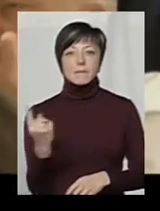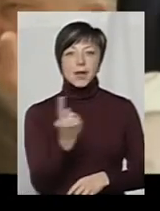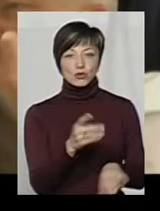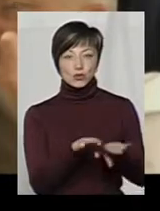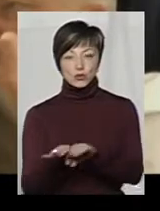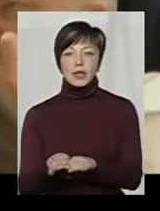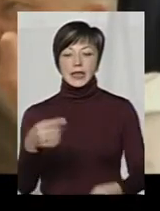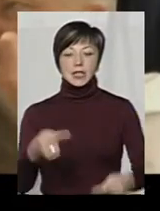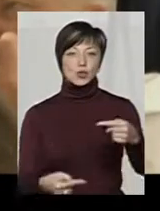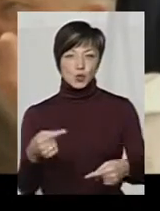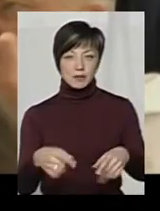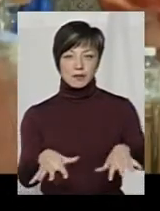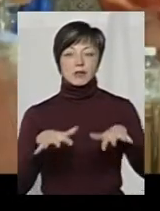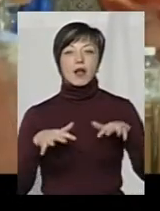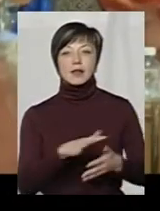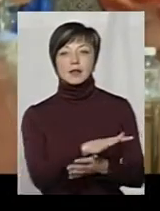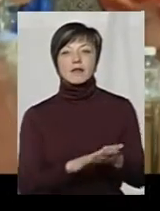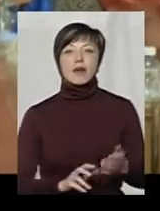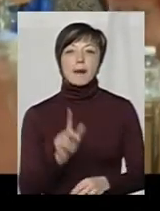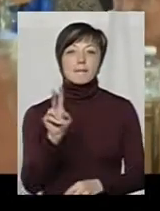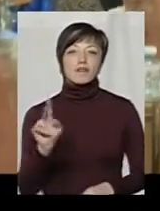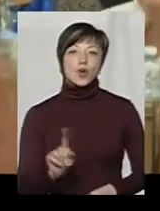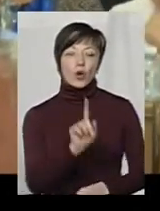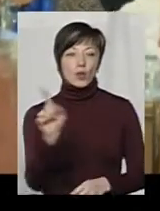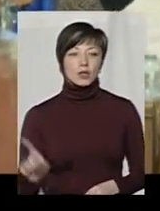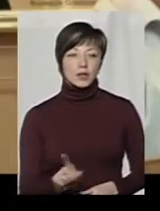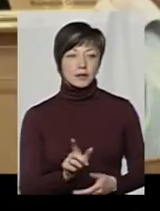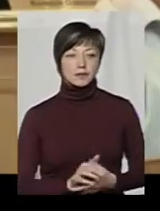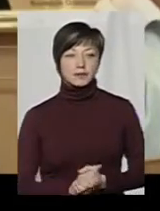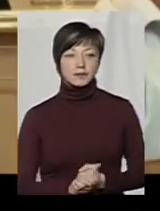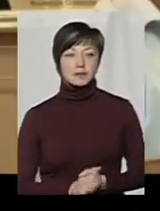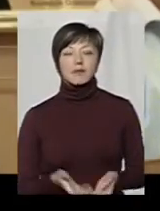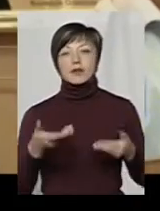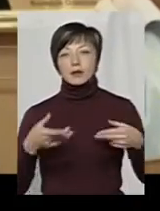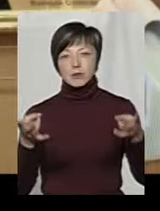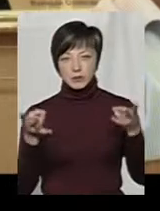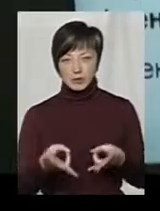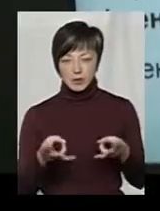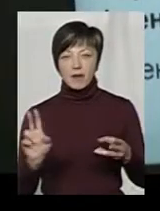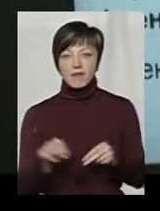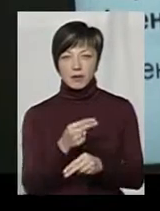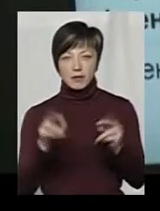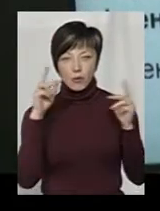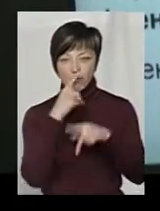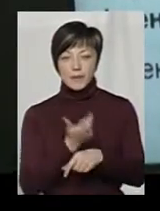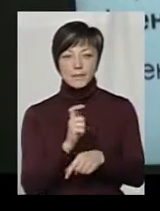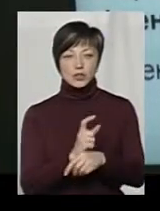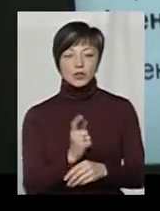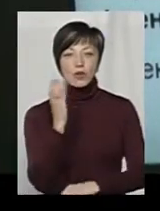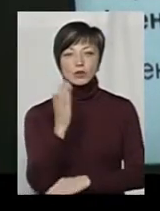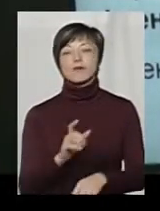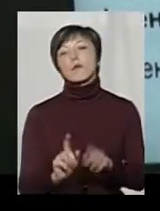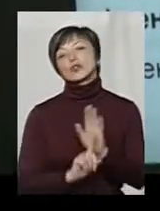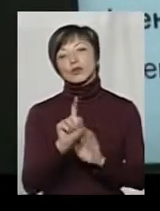ступеня. Дискусія у сесійній залі тривала понад 1.5 години. Нам сьогодні необхідно виправити помилку. Більшістю голосів початкову